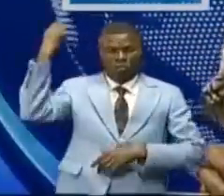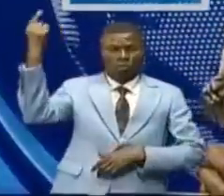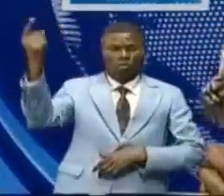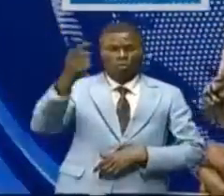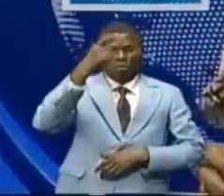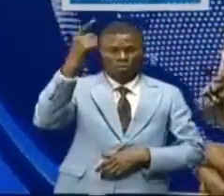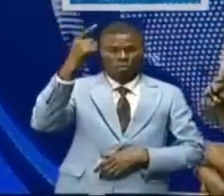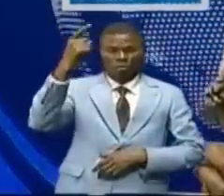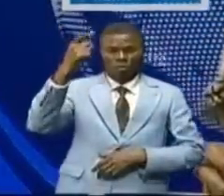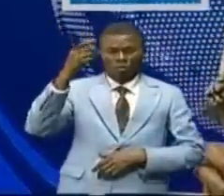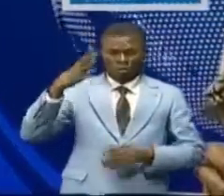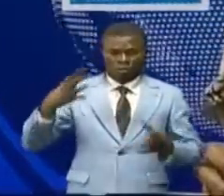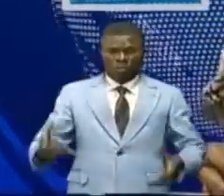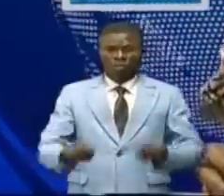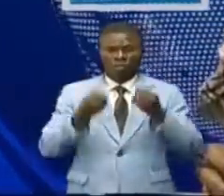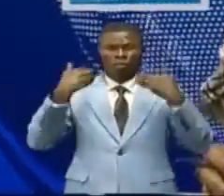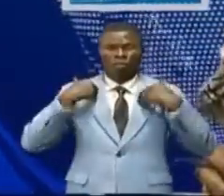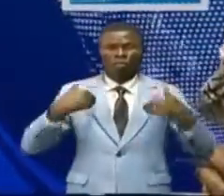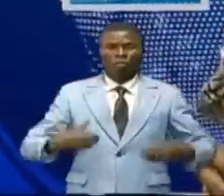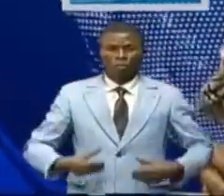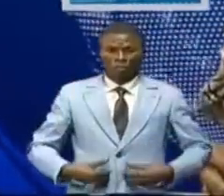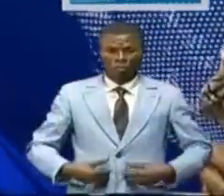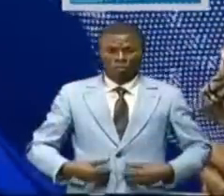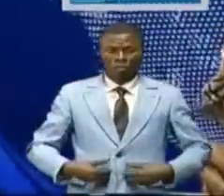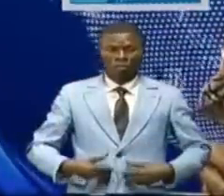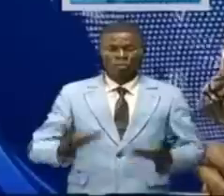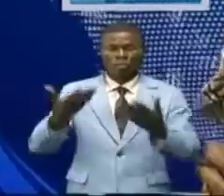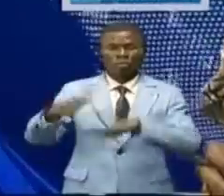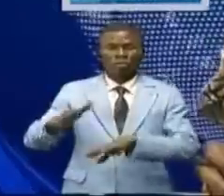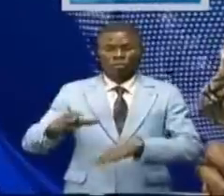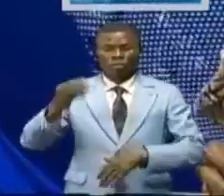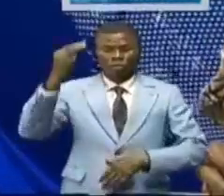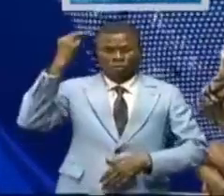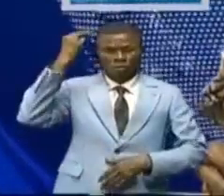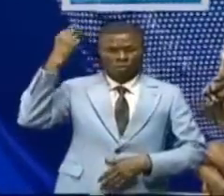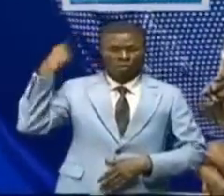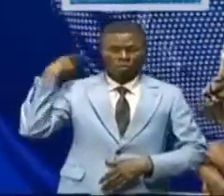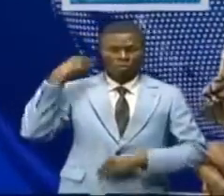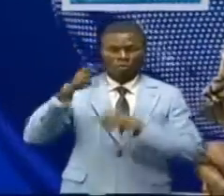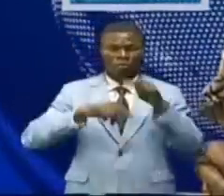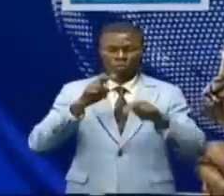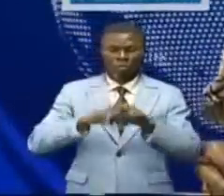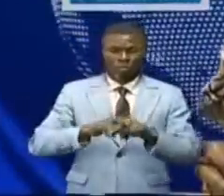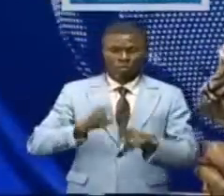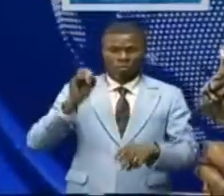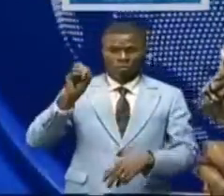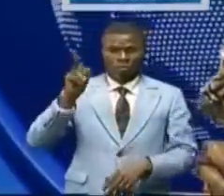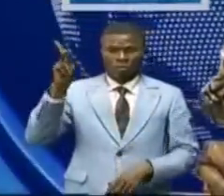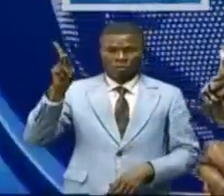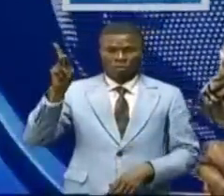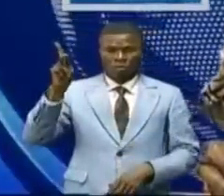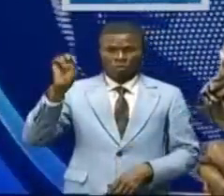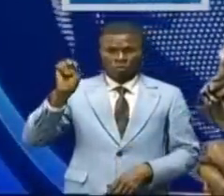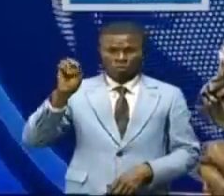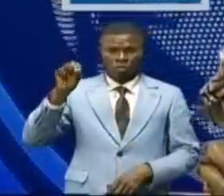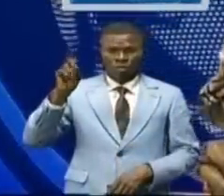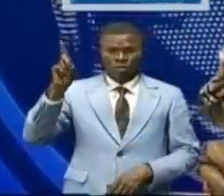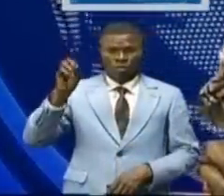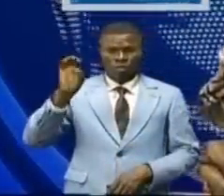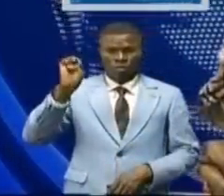qu'internationale de la découverte du corps sans vie de l'honorable député national Chérubin Okende Senga le